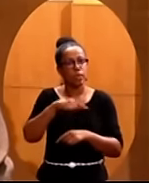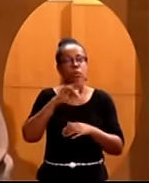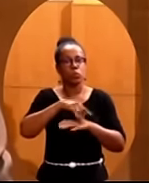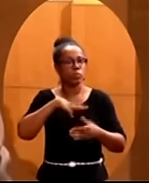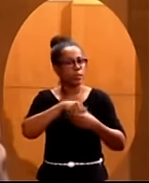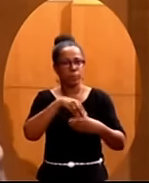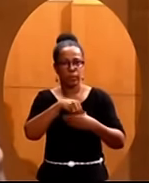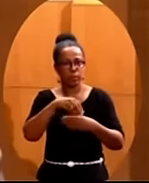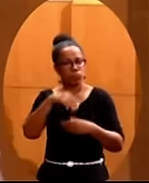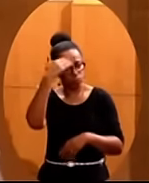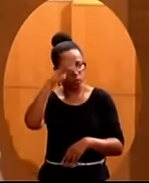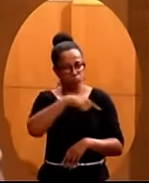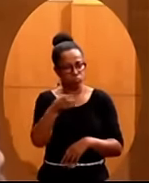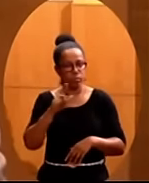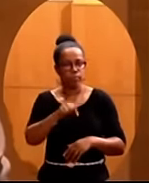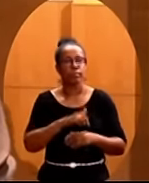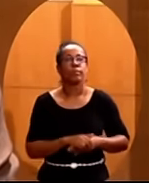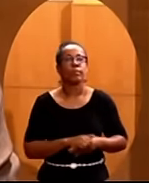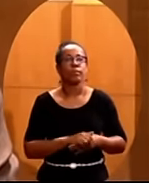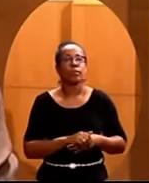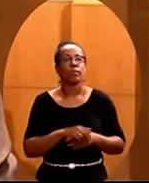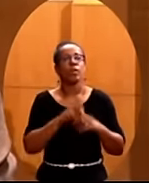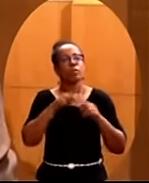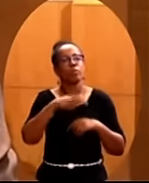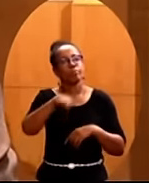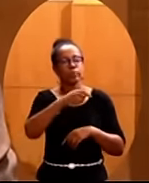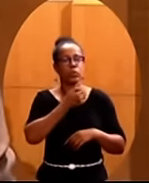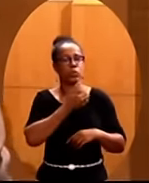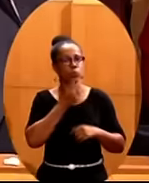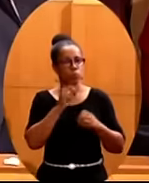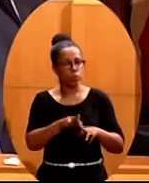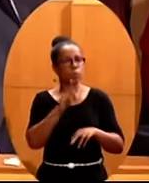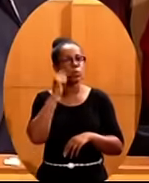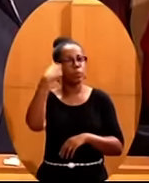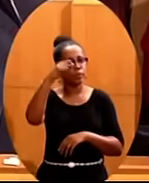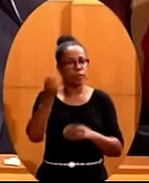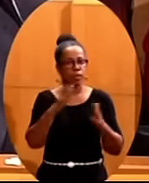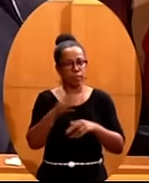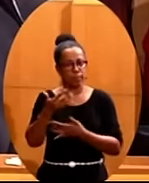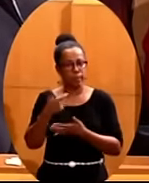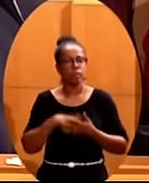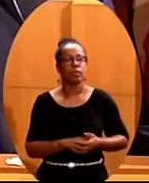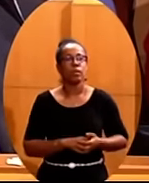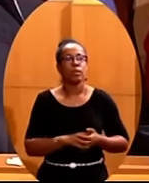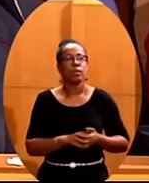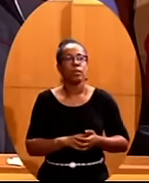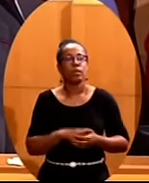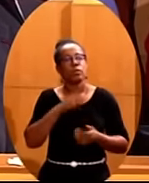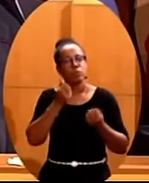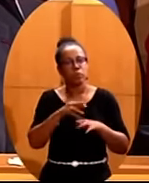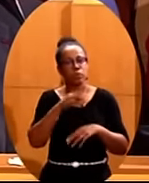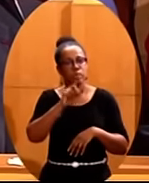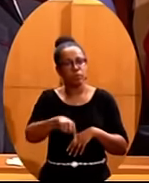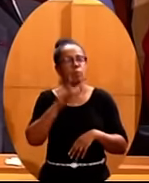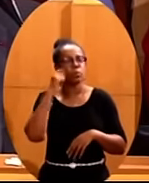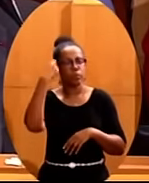parti i vous le savez soyez assurés monsieur le Président de l'Assemblée la Martinique soyez assurés